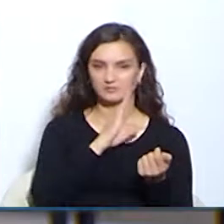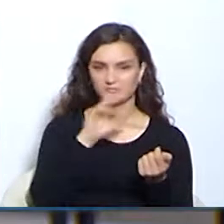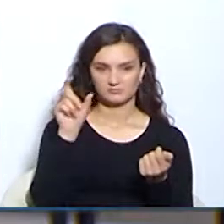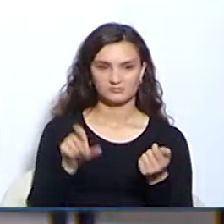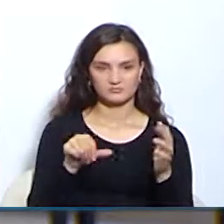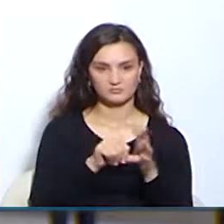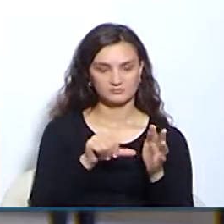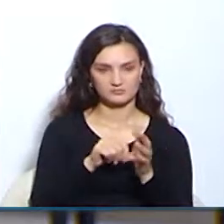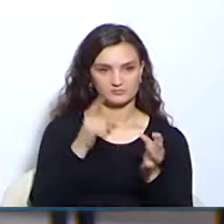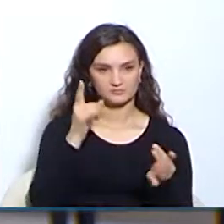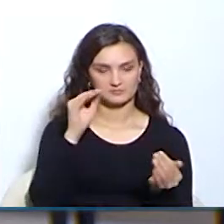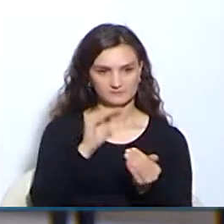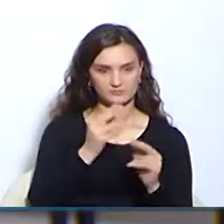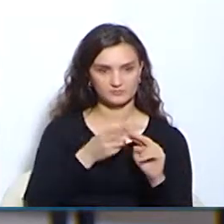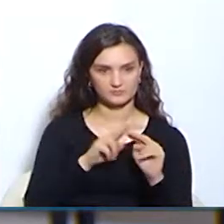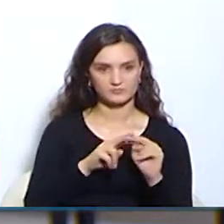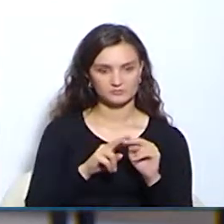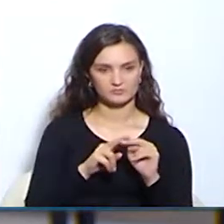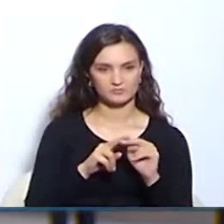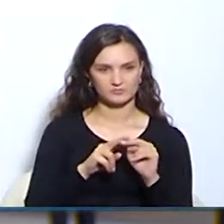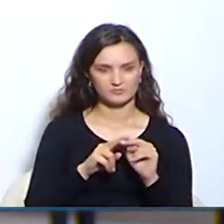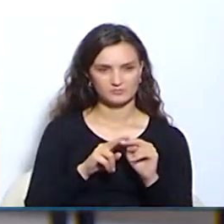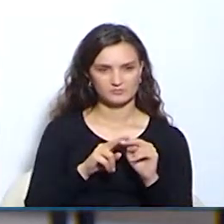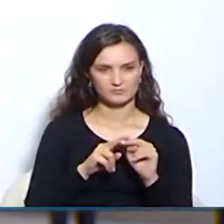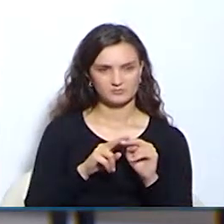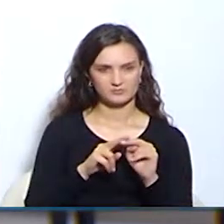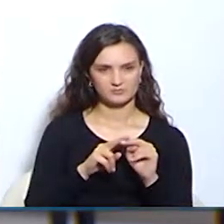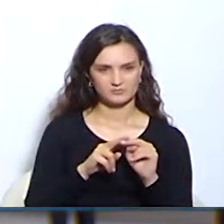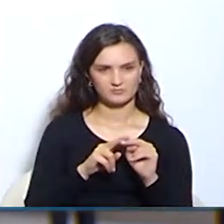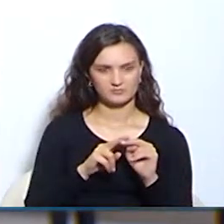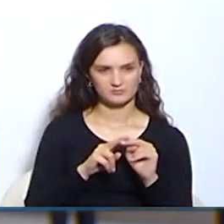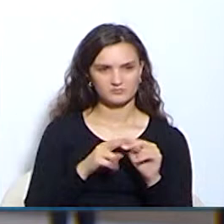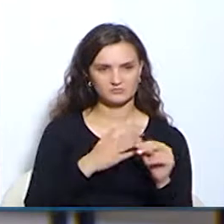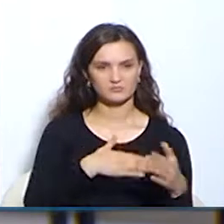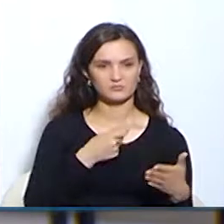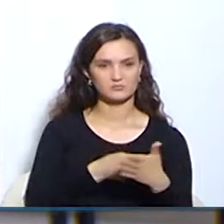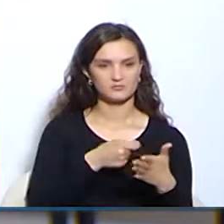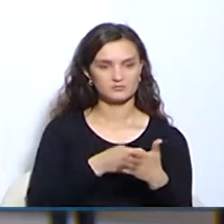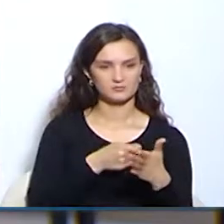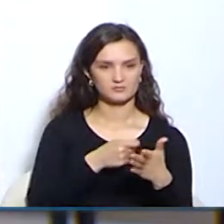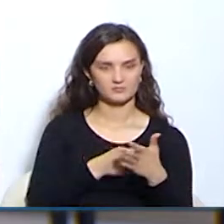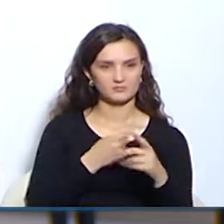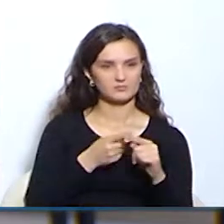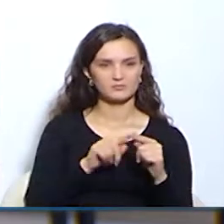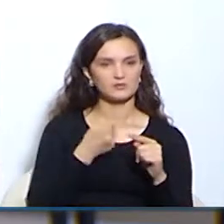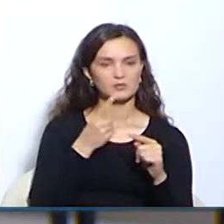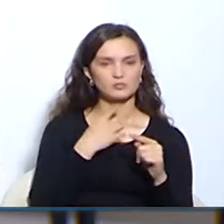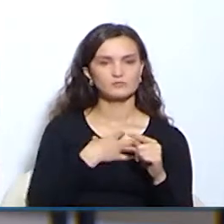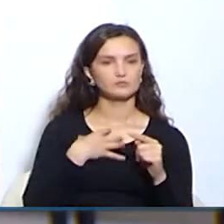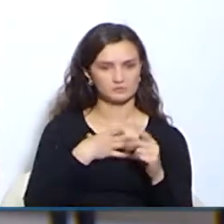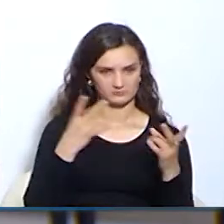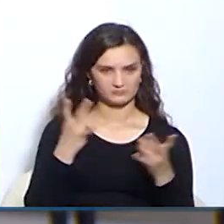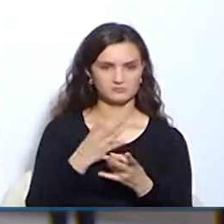რომელიც აი ამიტომაც ძალიან დიდი ამბავია, ხო, და მეთანხმება ცოტნე ბუნებრივ ყვებაზე. რატო არის ეს ბუნებრივი ყვება, ვთქვათ, ასეთი